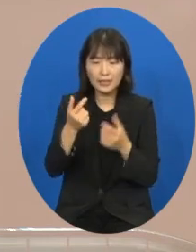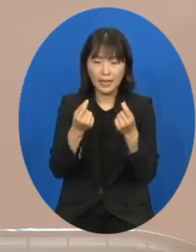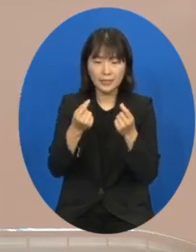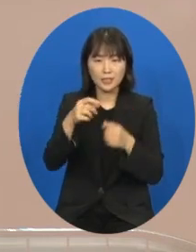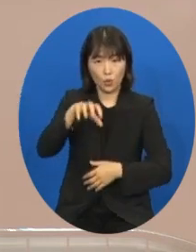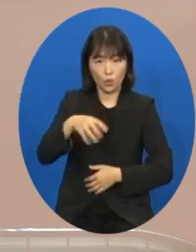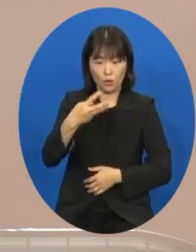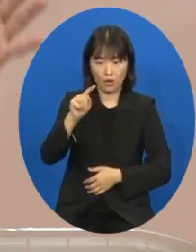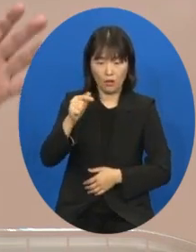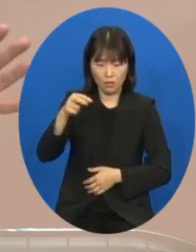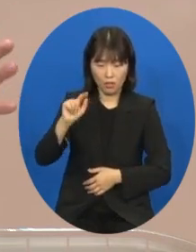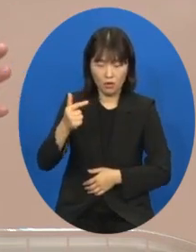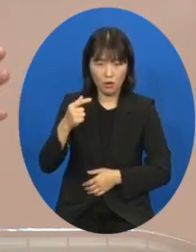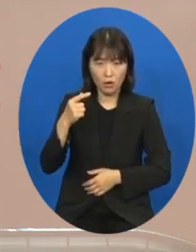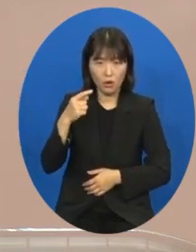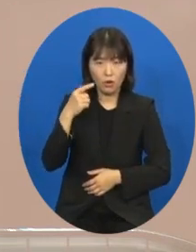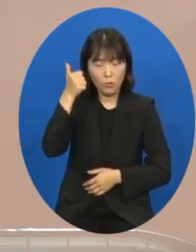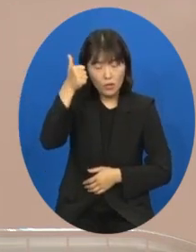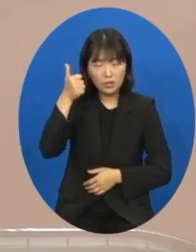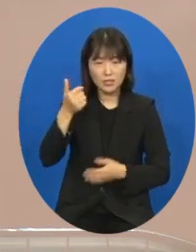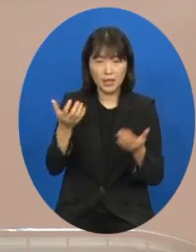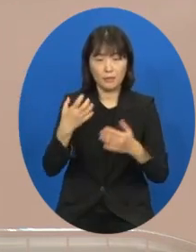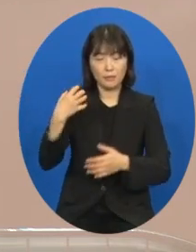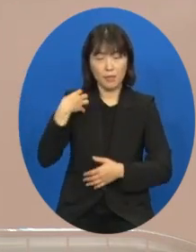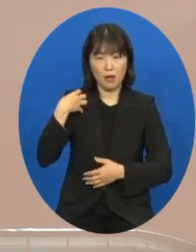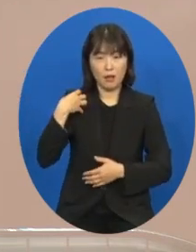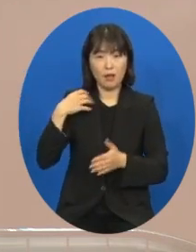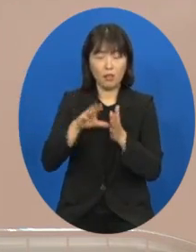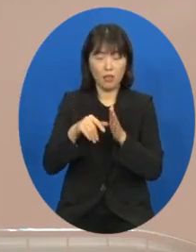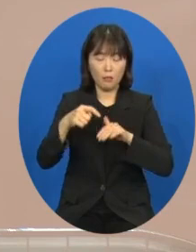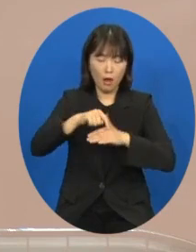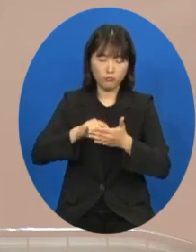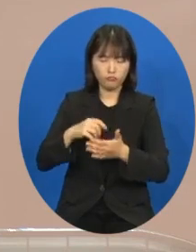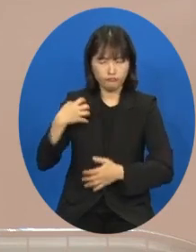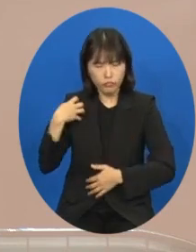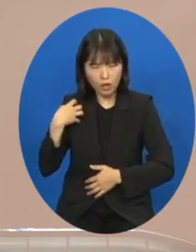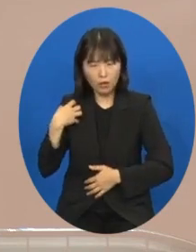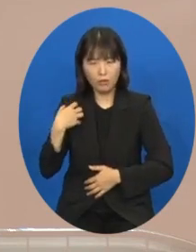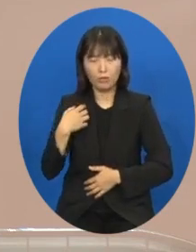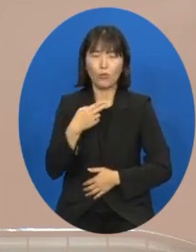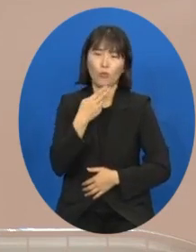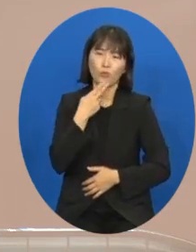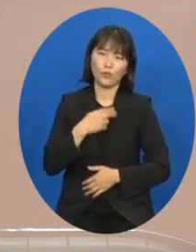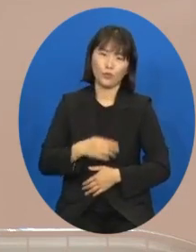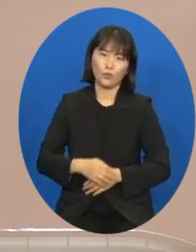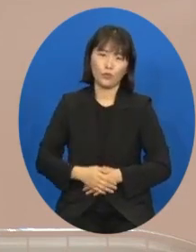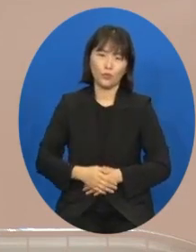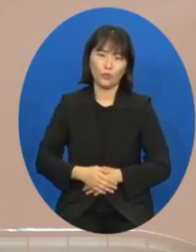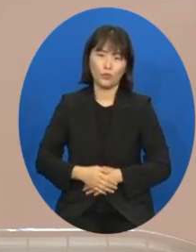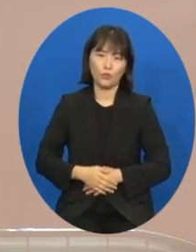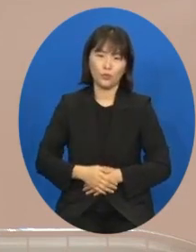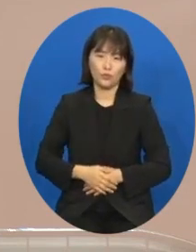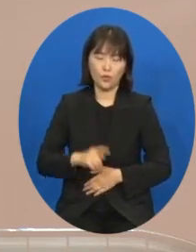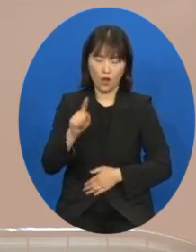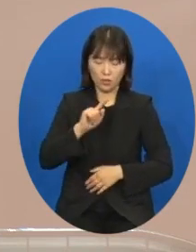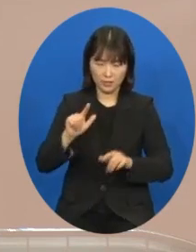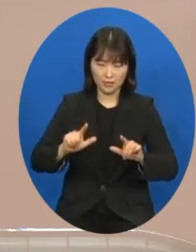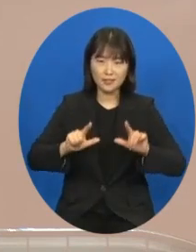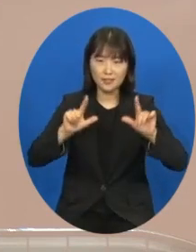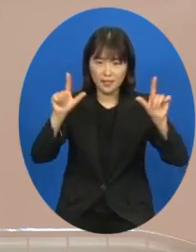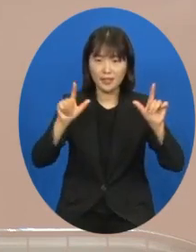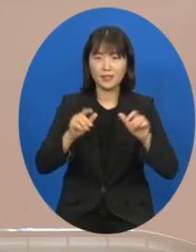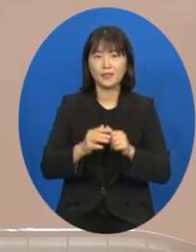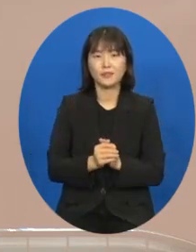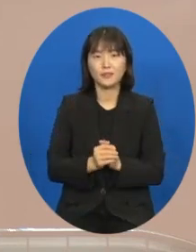게 전혀 마음에 아무런 어떤 부담이나 짐이 안 되게 됐어요. 어느 주일에